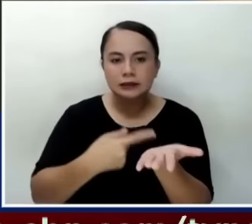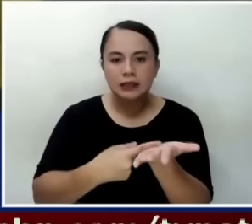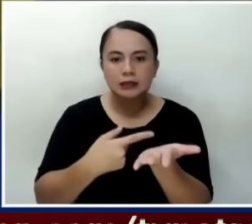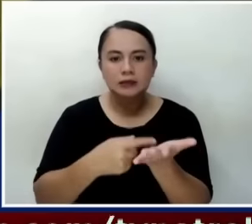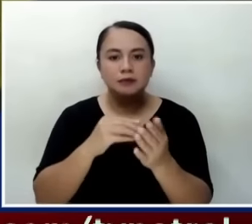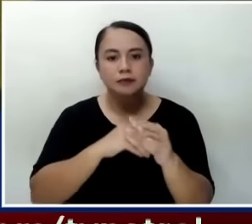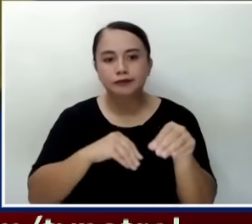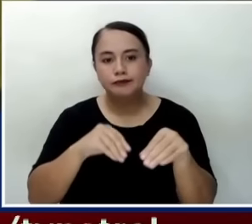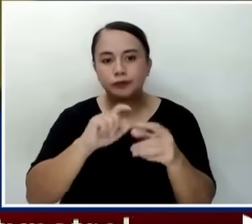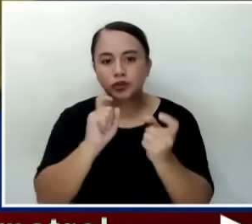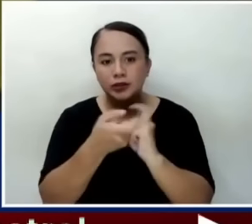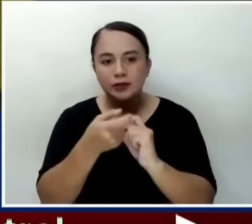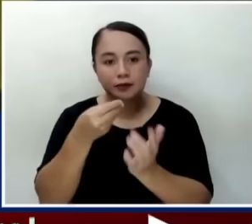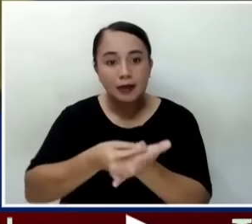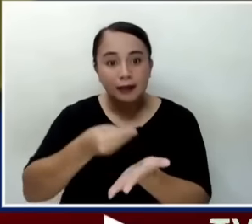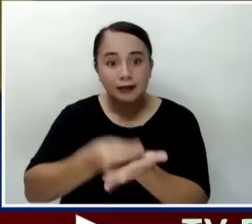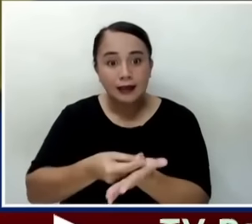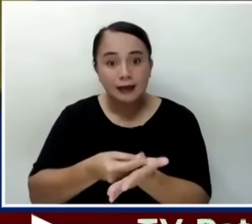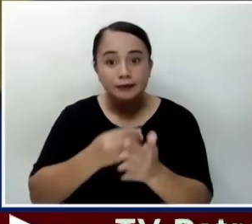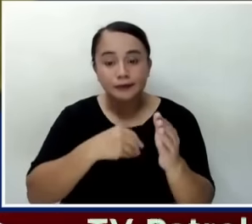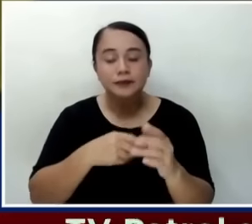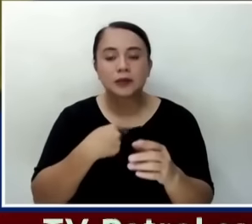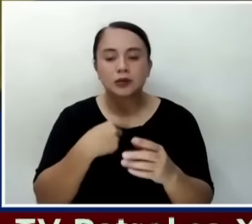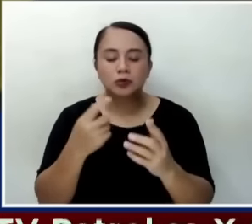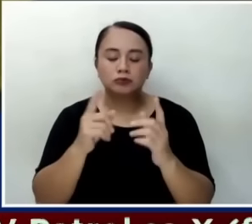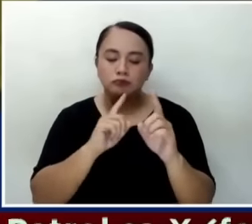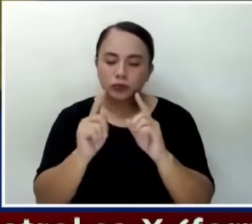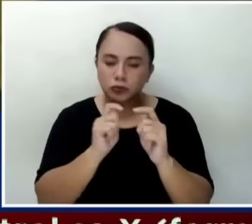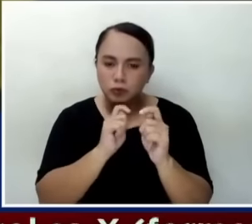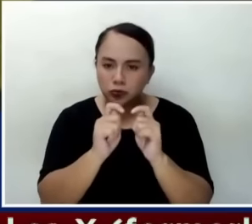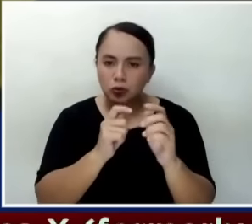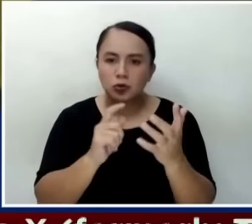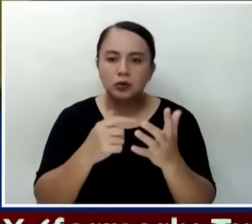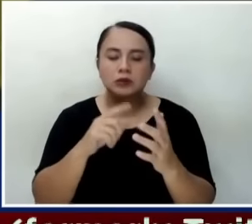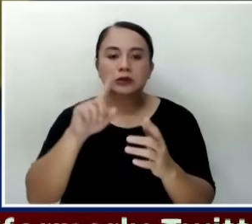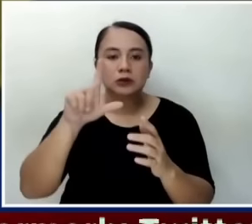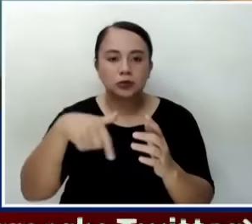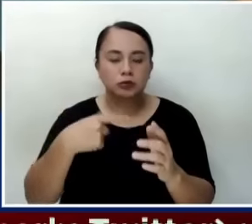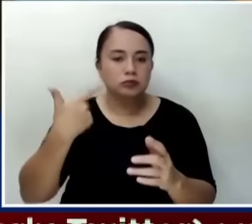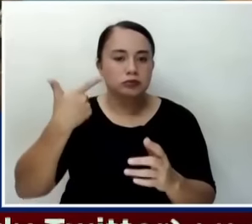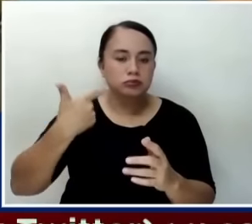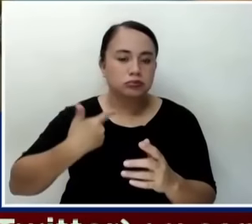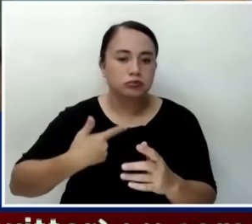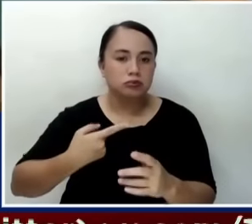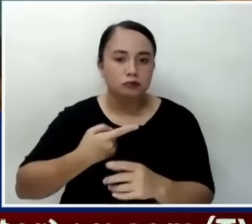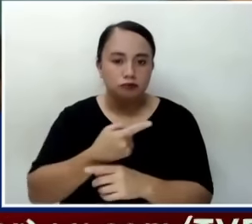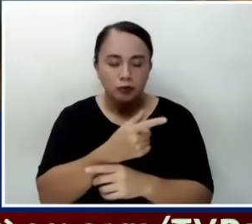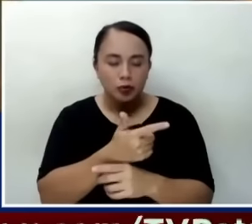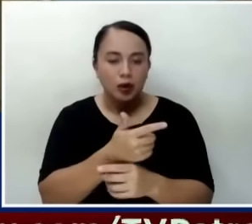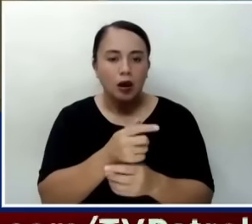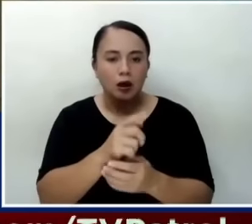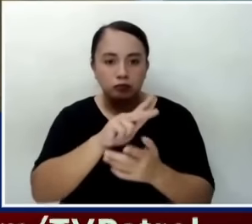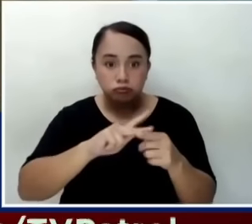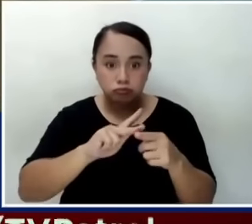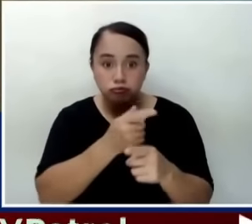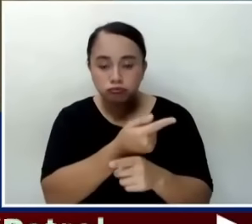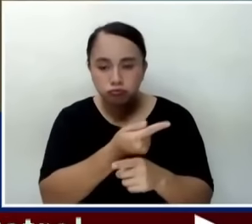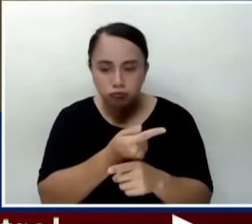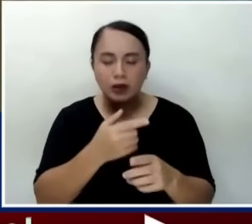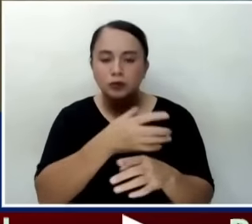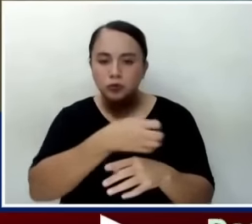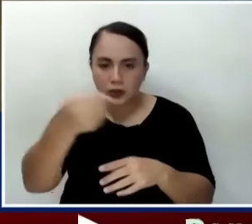pera. At habang nakikipagtransaksyon, dito na umano siya tinutukan ng patalim, kinuha ang kanyang cellphone at